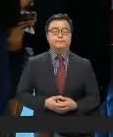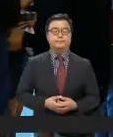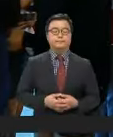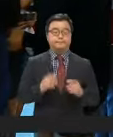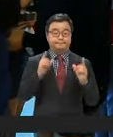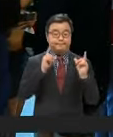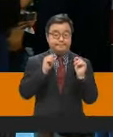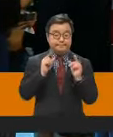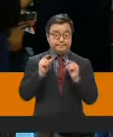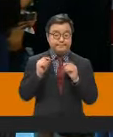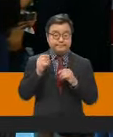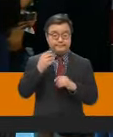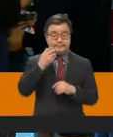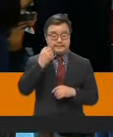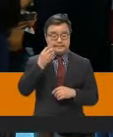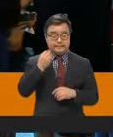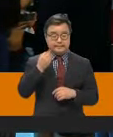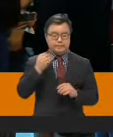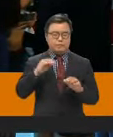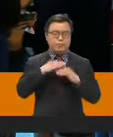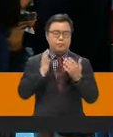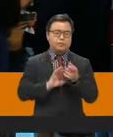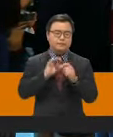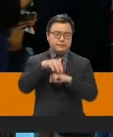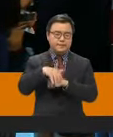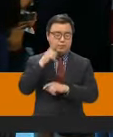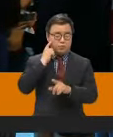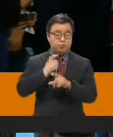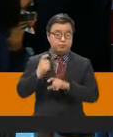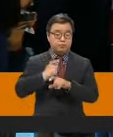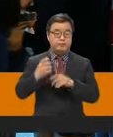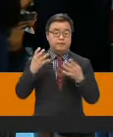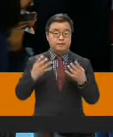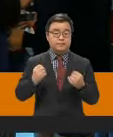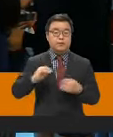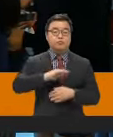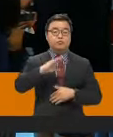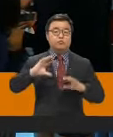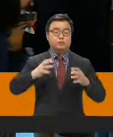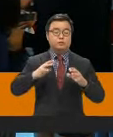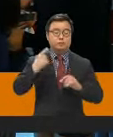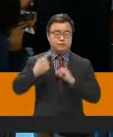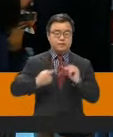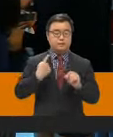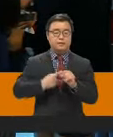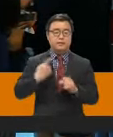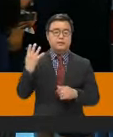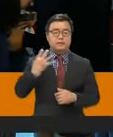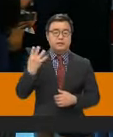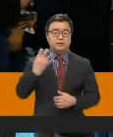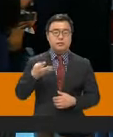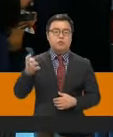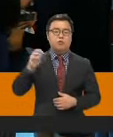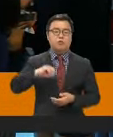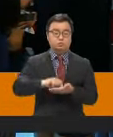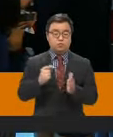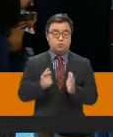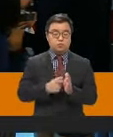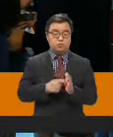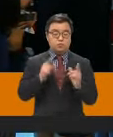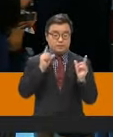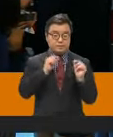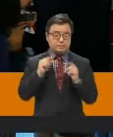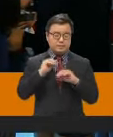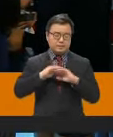음식물 쓰레기, 전 세계의 골칫거리죠. 우리나라도 한 해에 약 4천억가량의 국고가 음식물 쓰레기 처리 비용으로